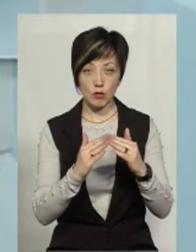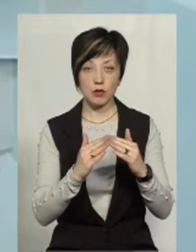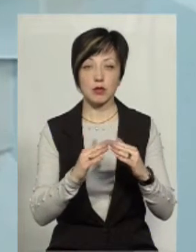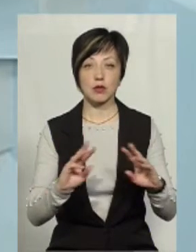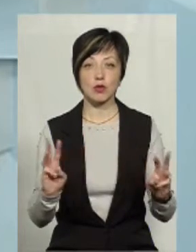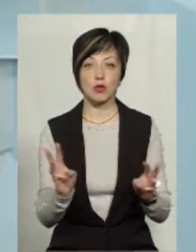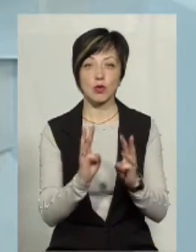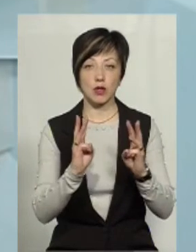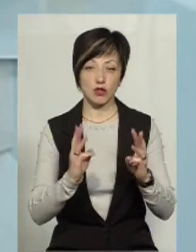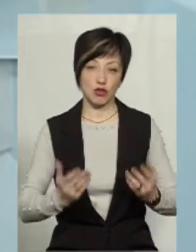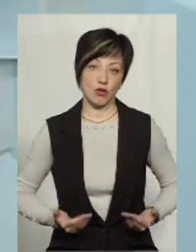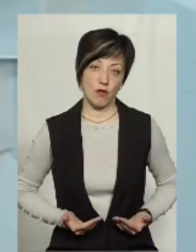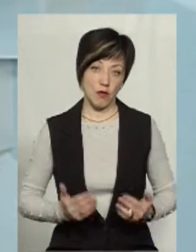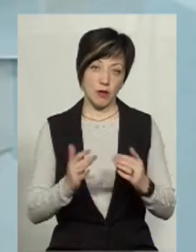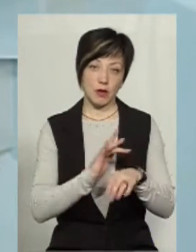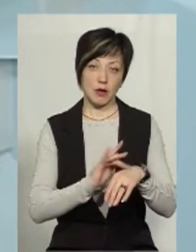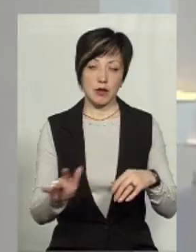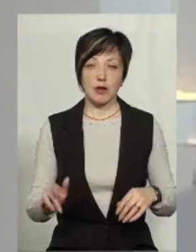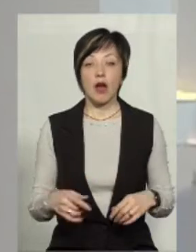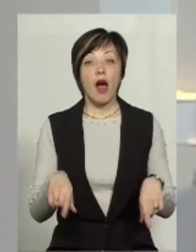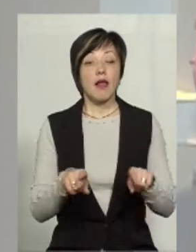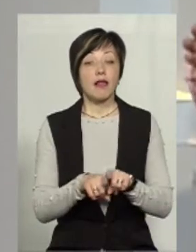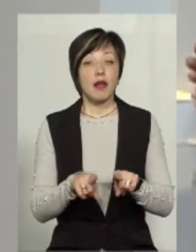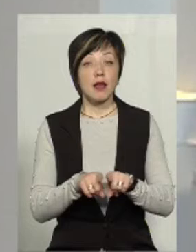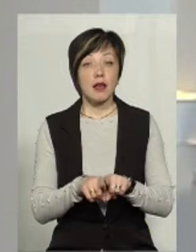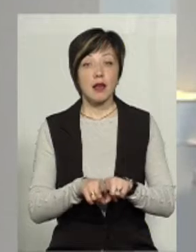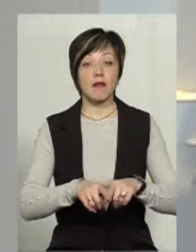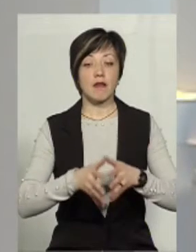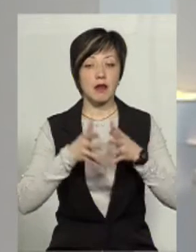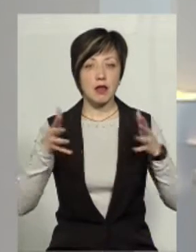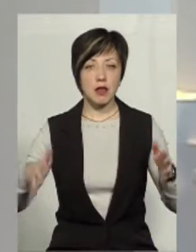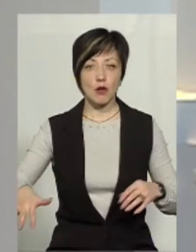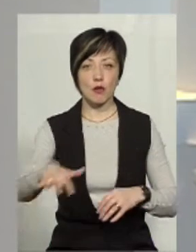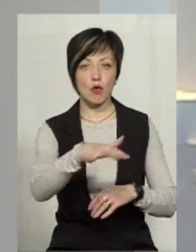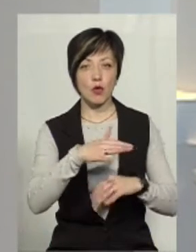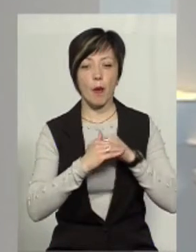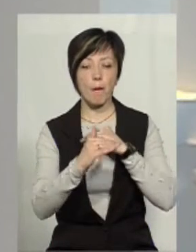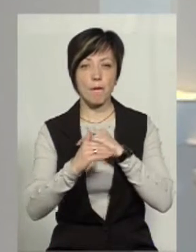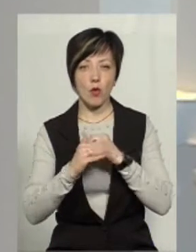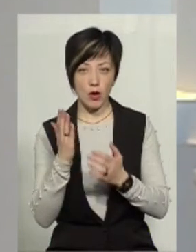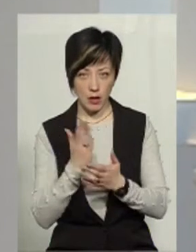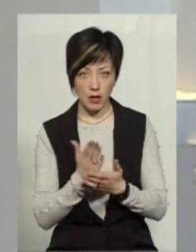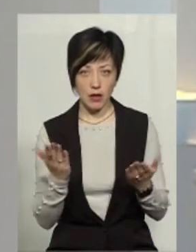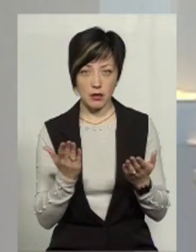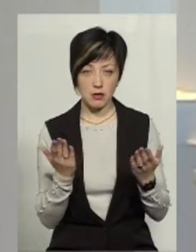залишків згорів покинутий житловий будинок. А от такі великі простори на полі, є